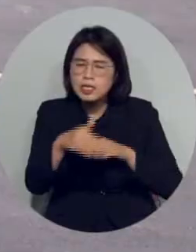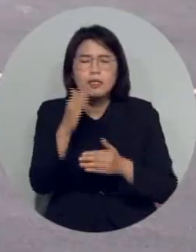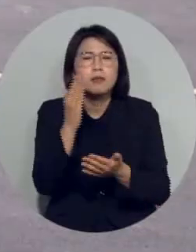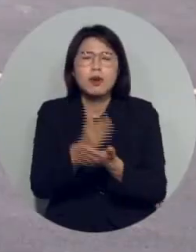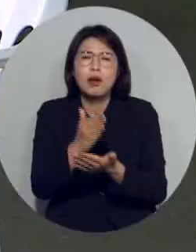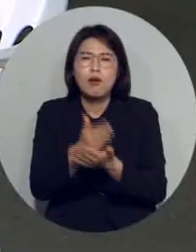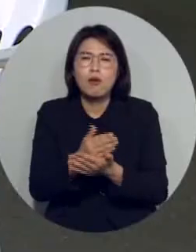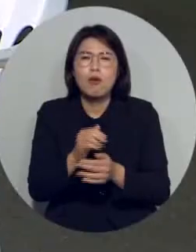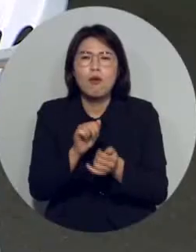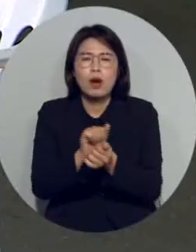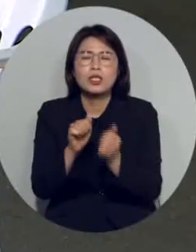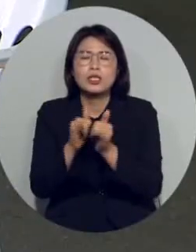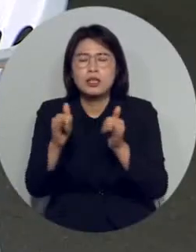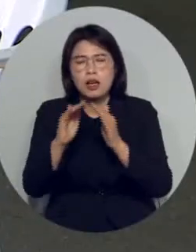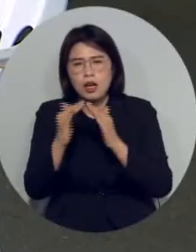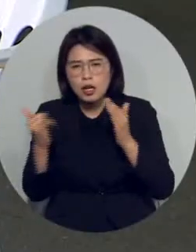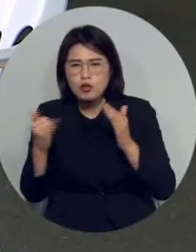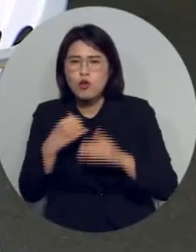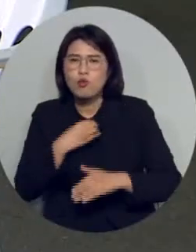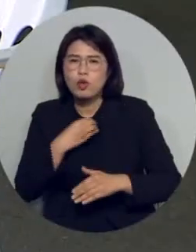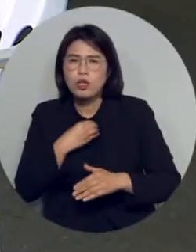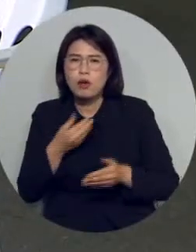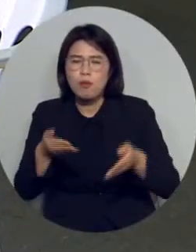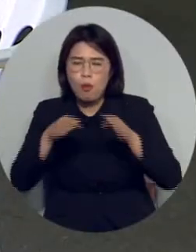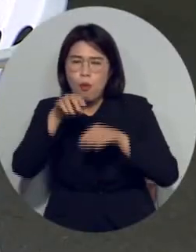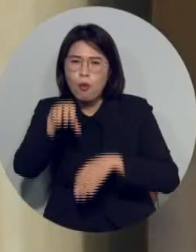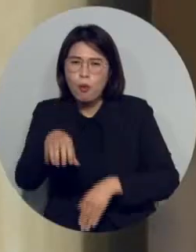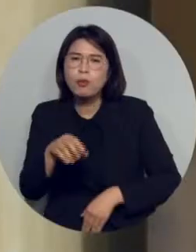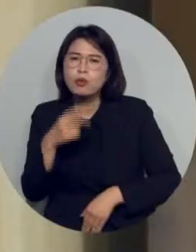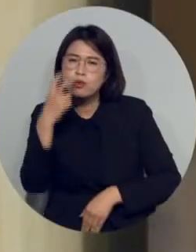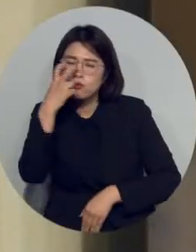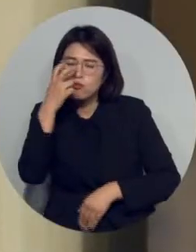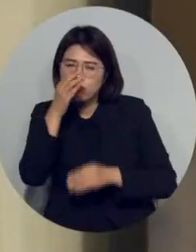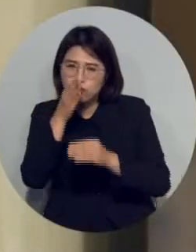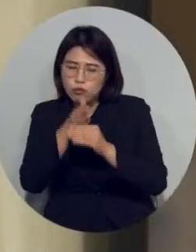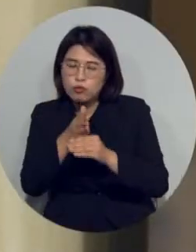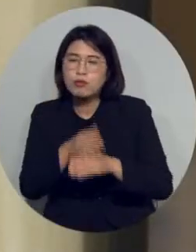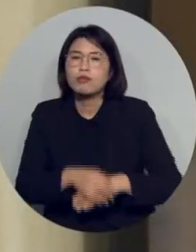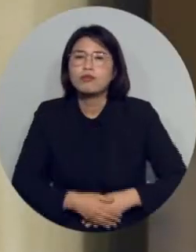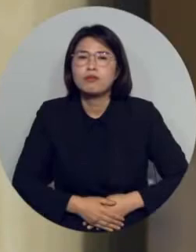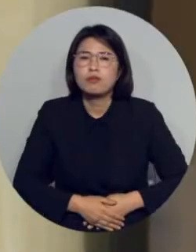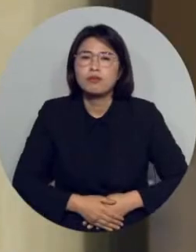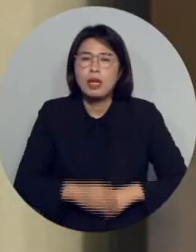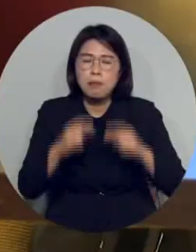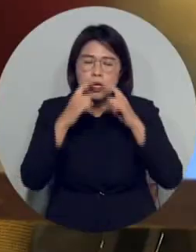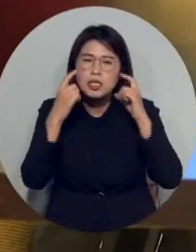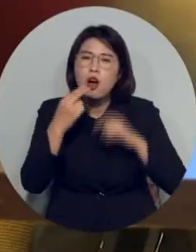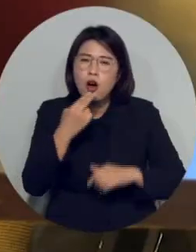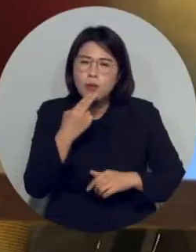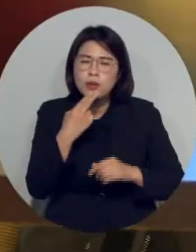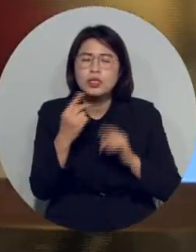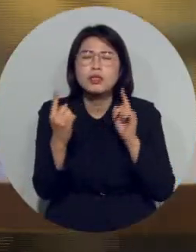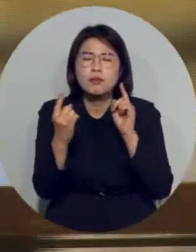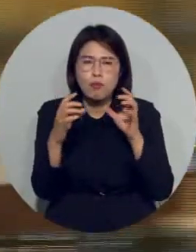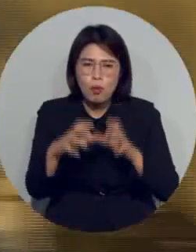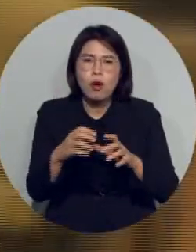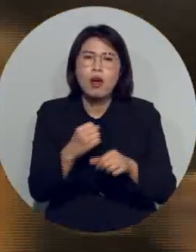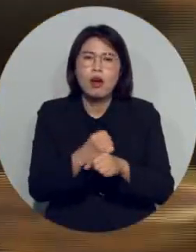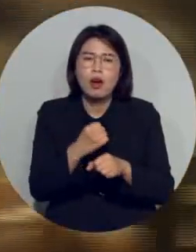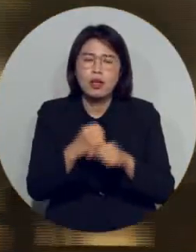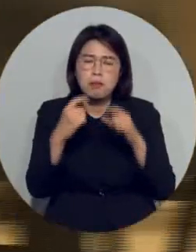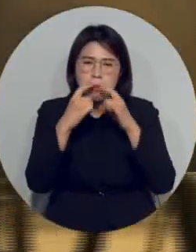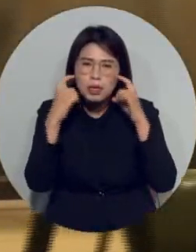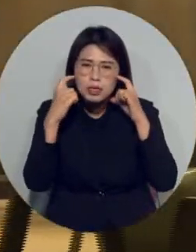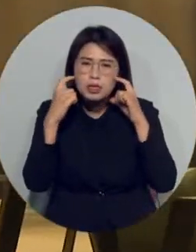확장자 가족이나 고위험 시설 위주로 변경됐습니다 확신 자와 마스크 없이 모임을 했거나 마스크를 착용한